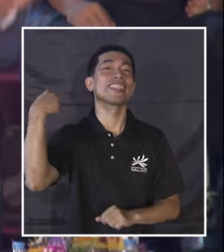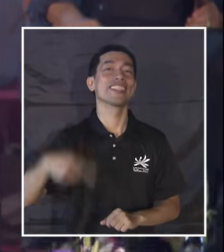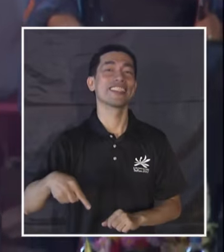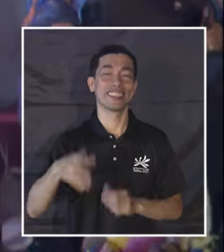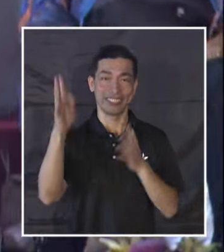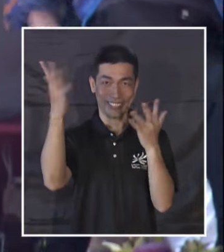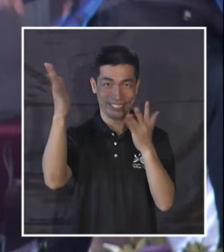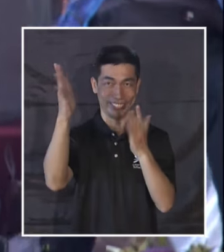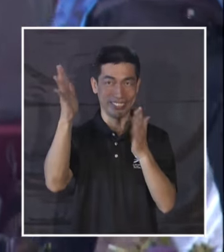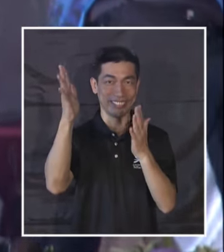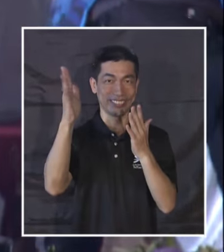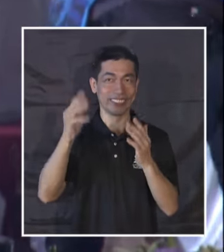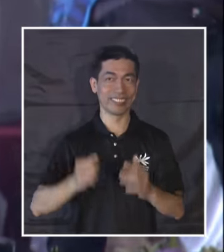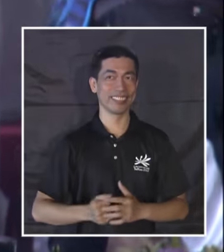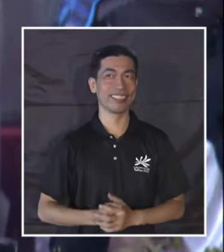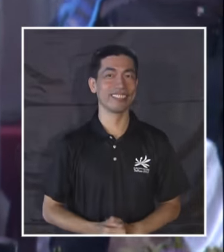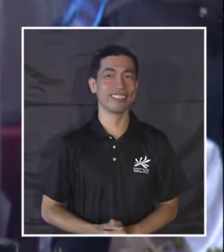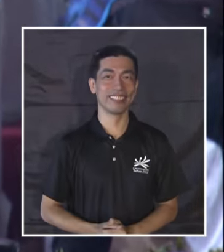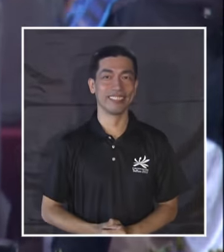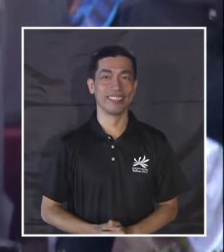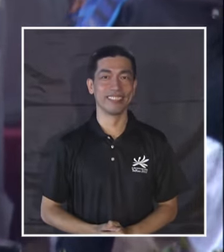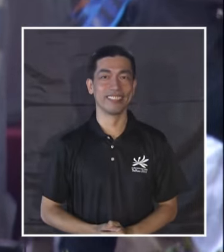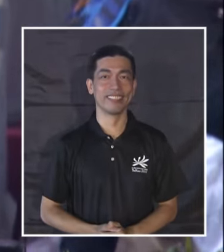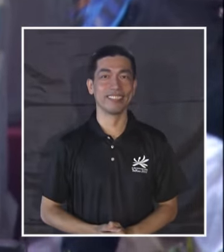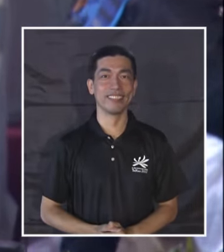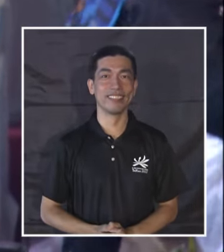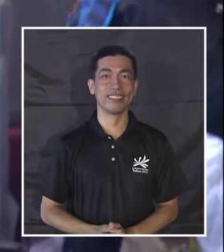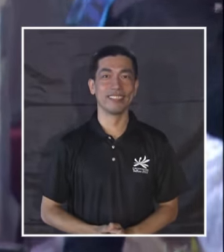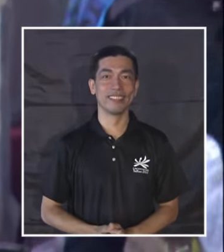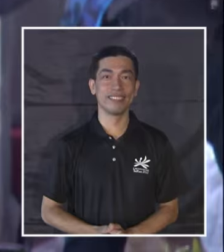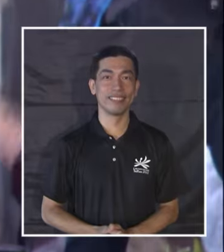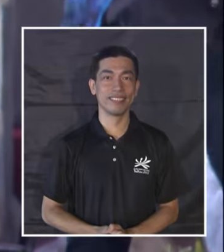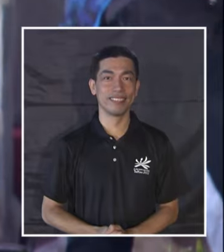Rebrov， 欢迎 ，Welcome。